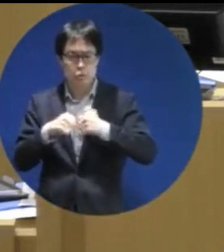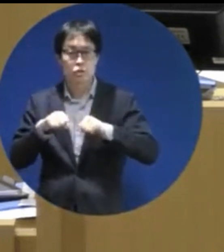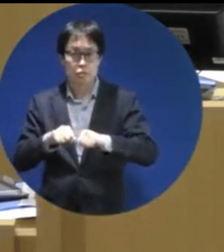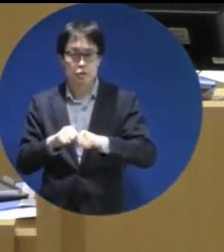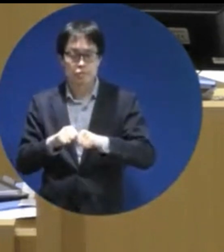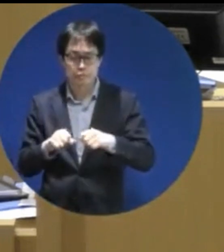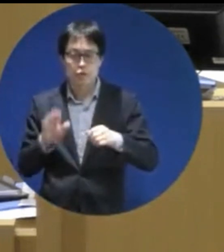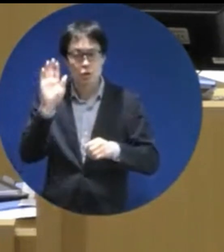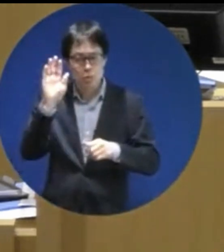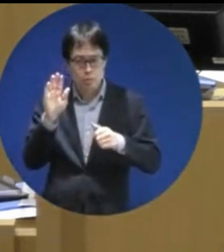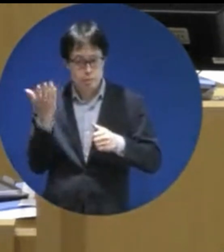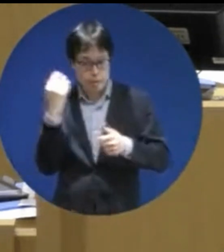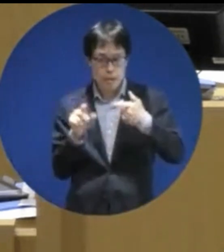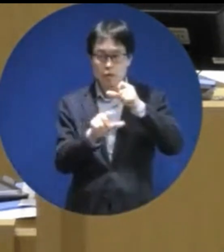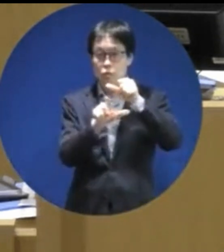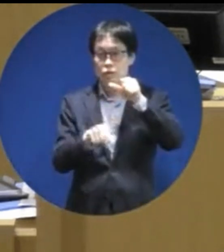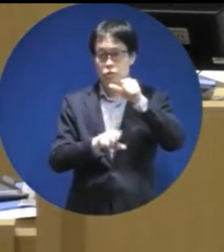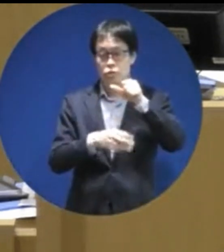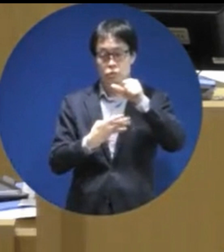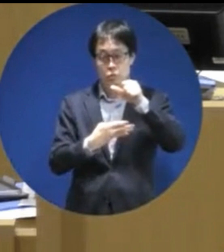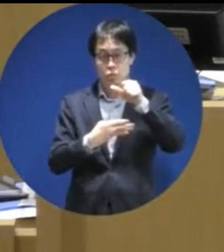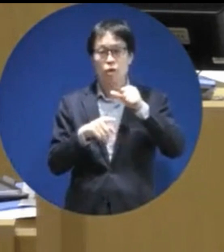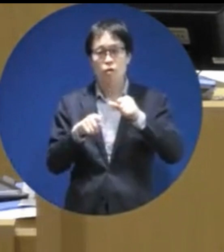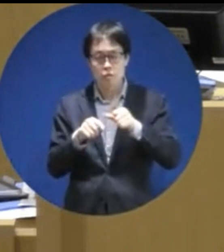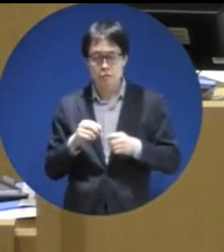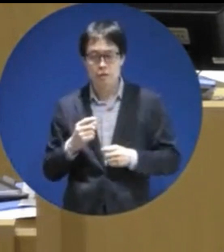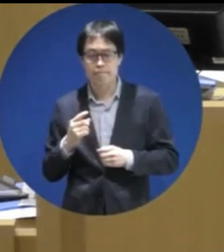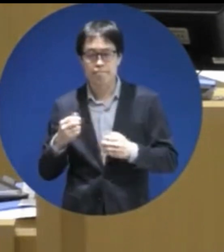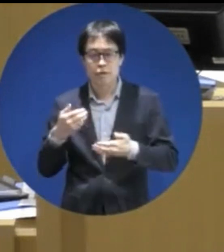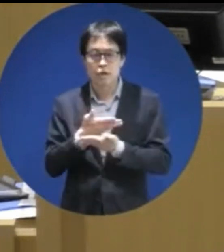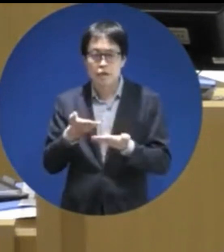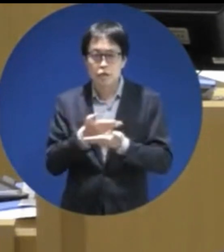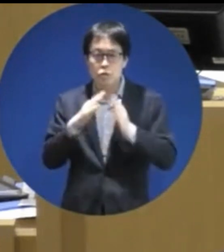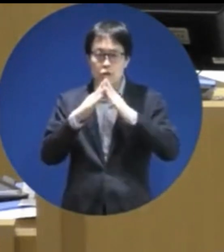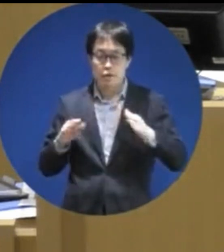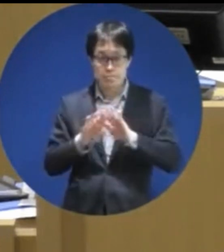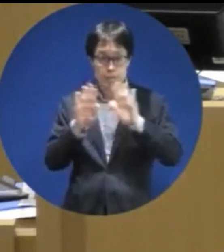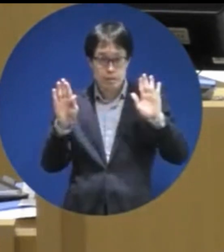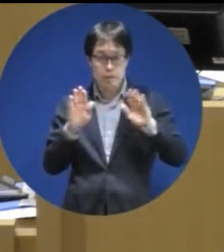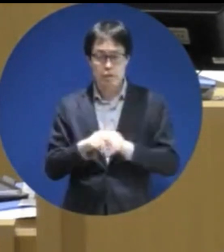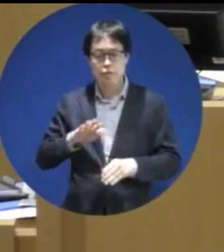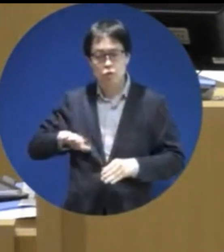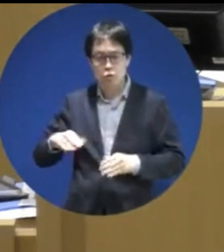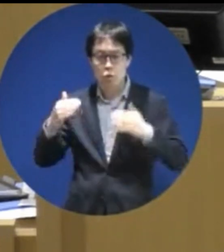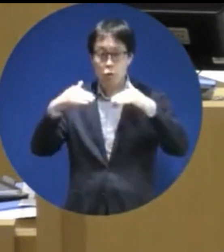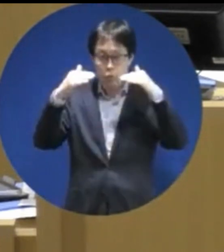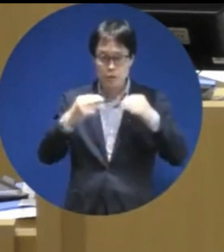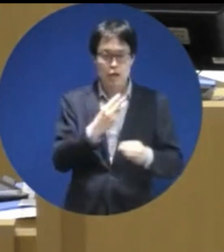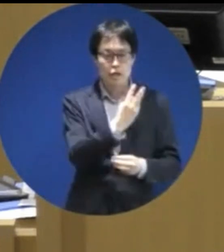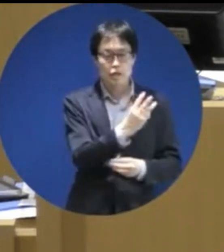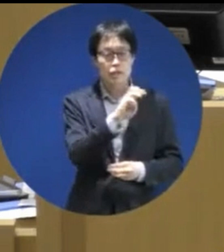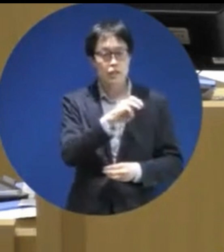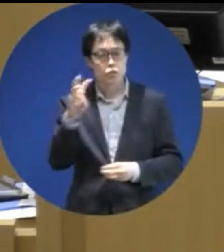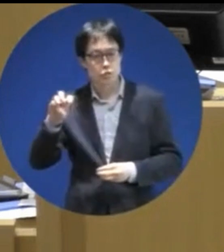では5月14日に畑代小学校前の初台緑道にて出張座談会を開催し、子どもと大人それぞれ約30名の